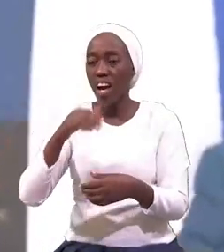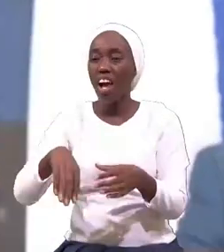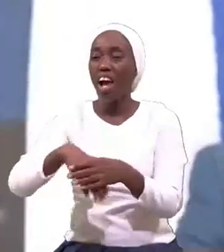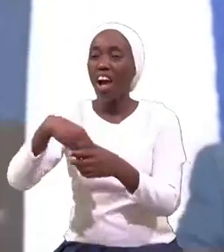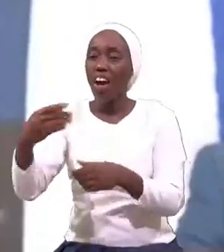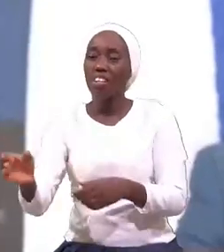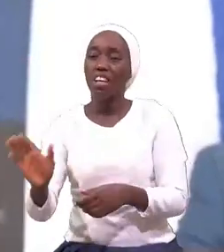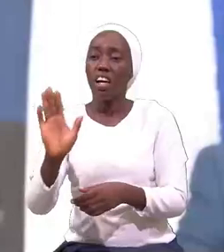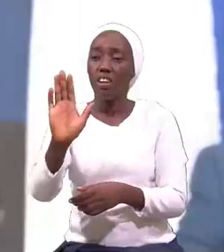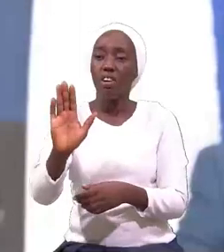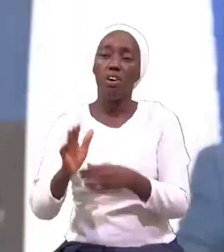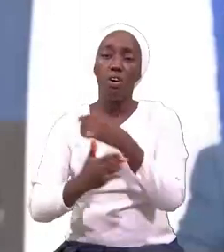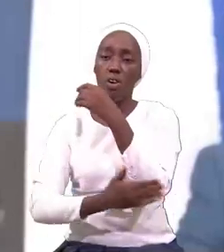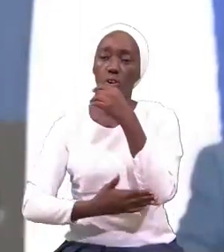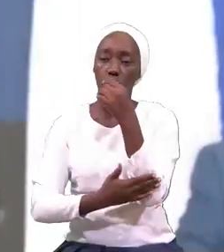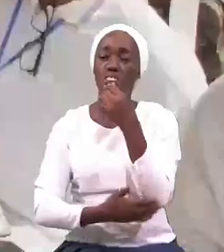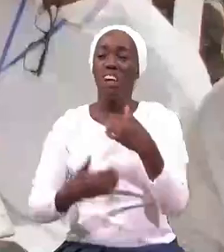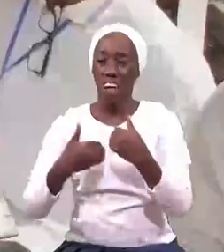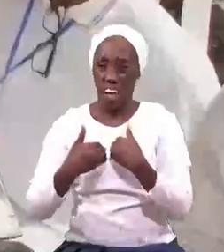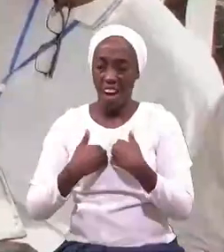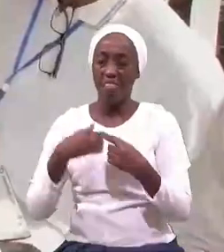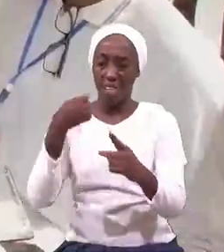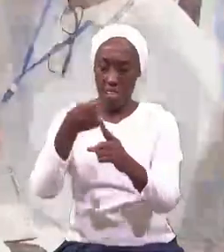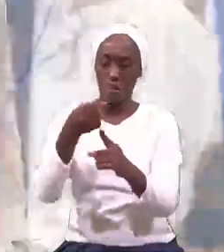hors de mon pays, j'ai d'impact,